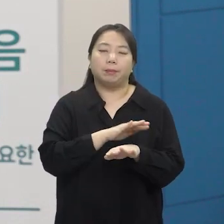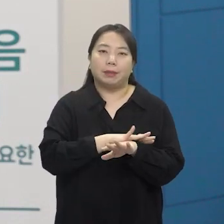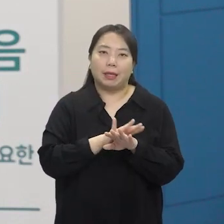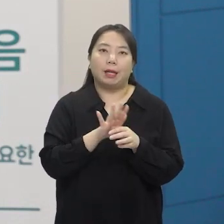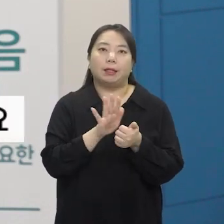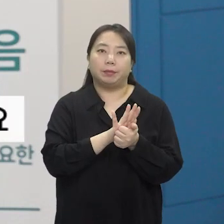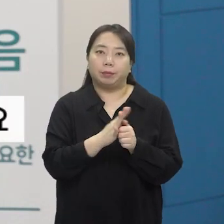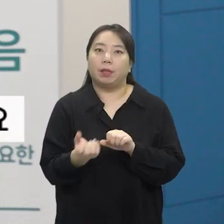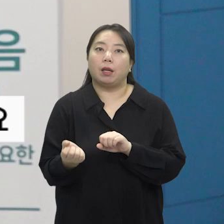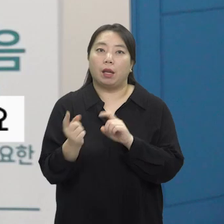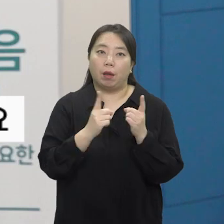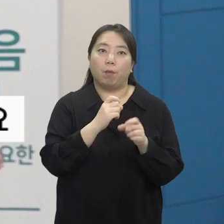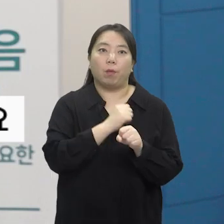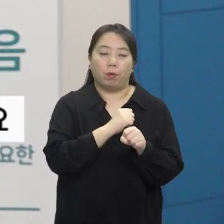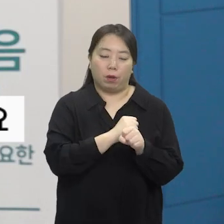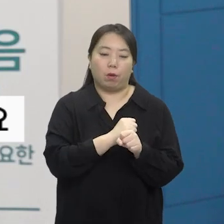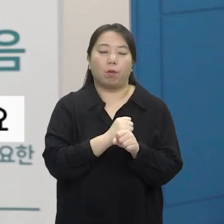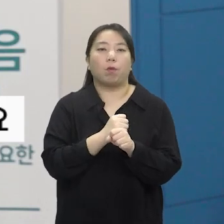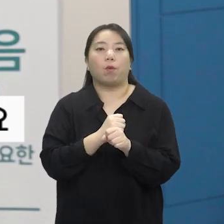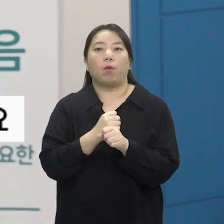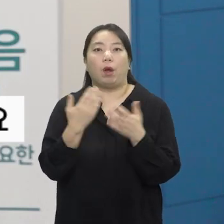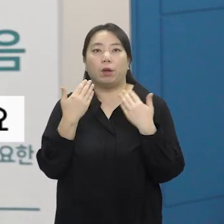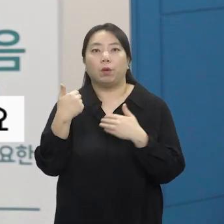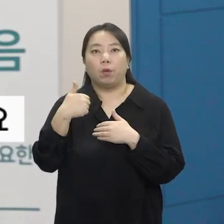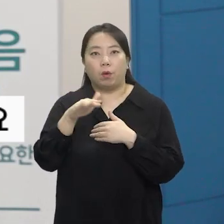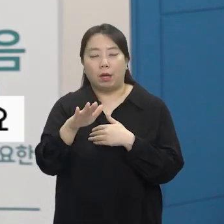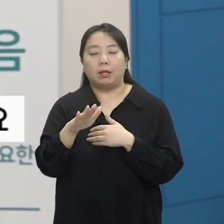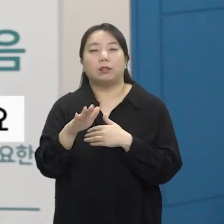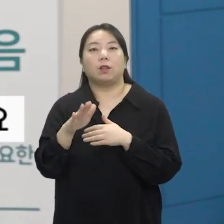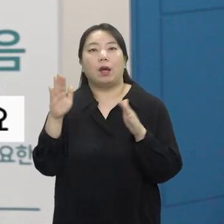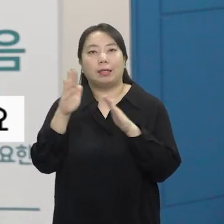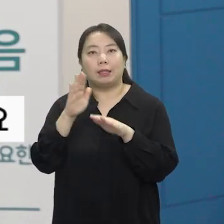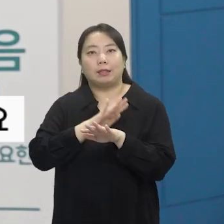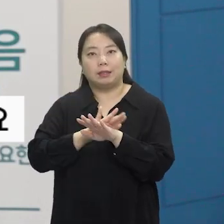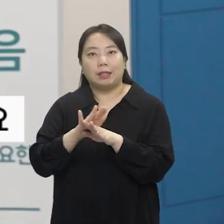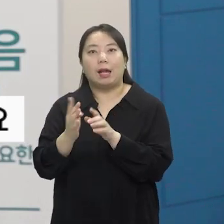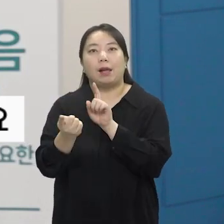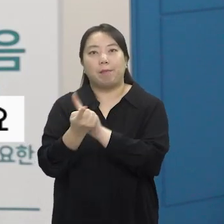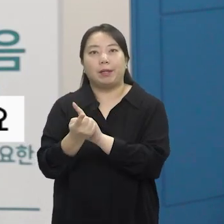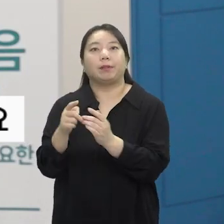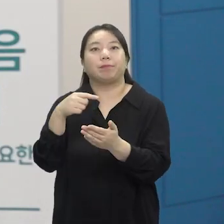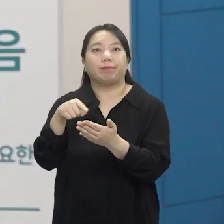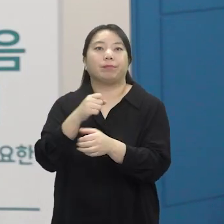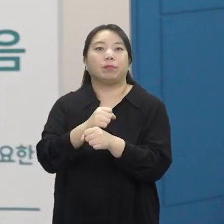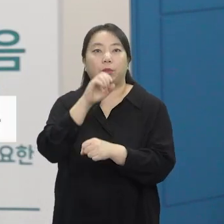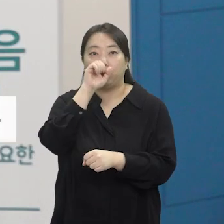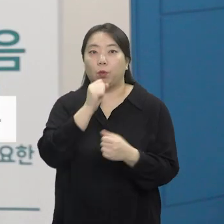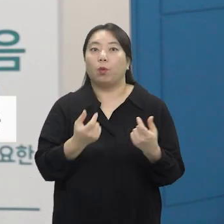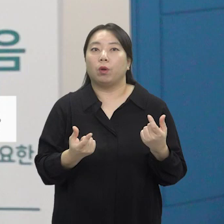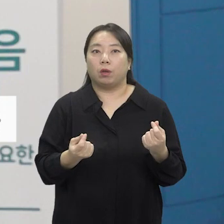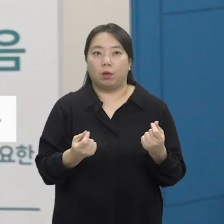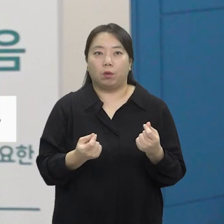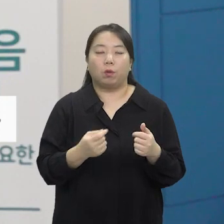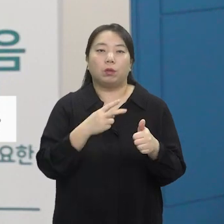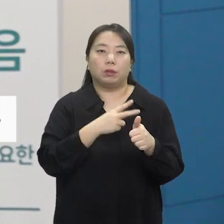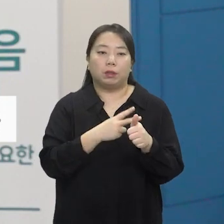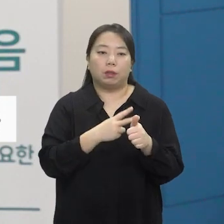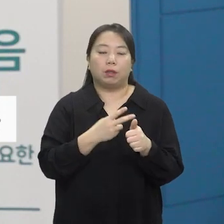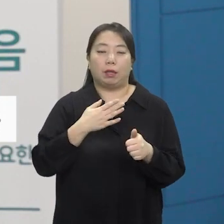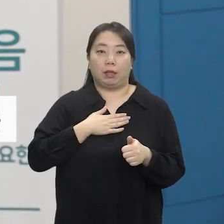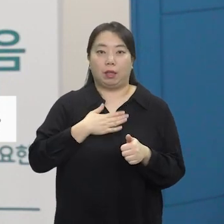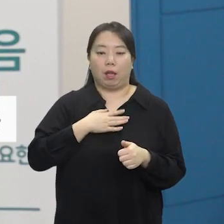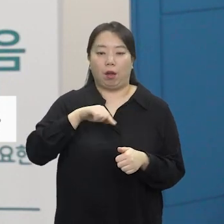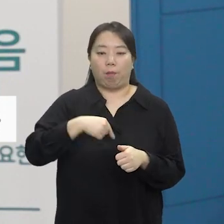회복되시고, 그래서 교실에서 아이들을 더 좋은 마음으로 만나실 수 있는 이런 계기가 되셨으면 좋겠고요. 또 선생님의 마음을